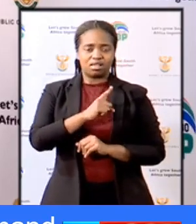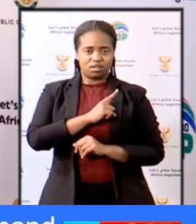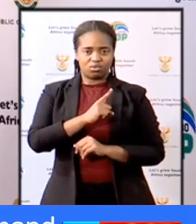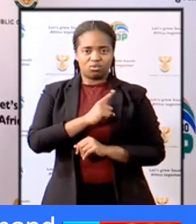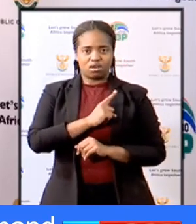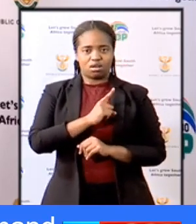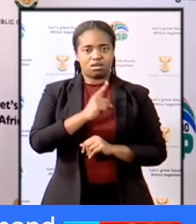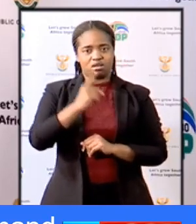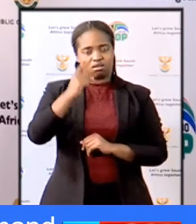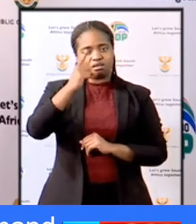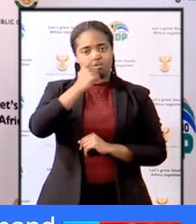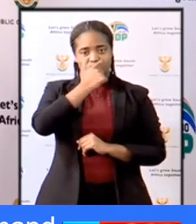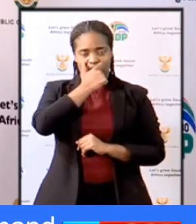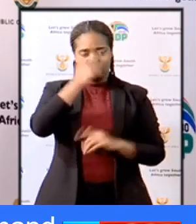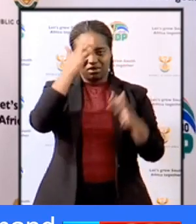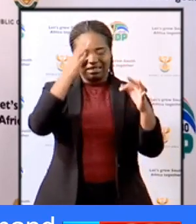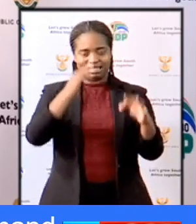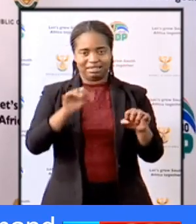ukuze